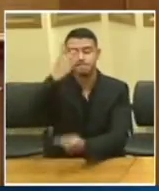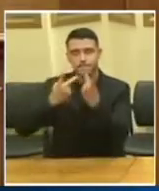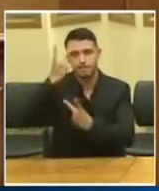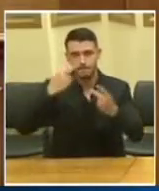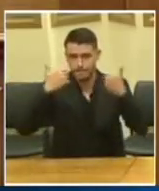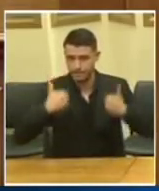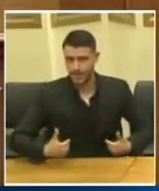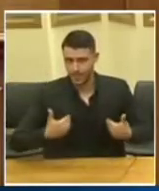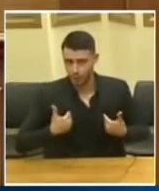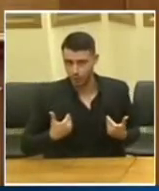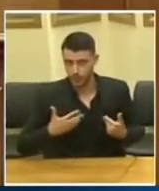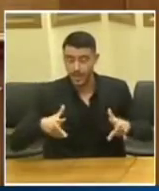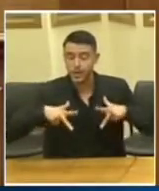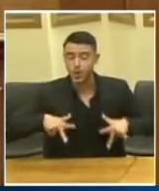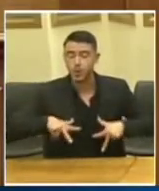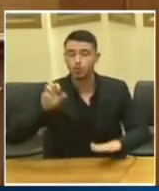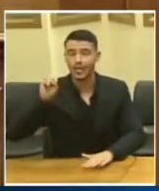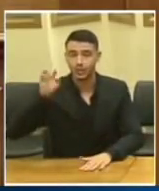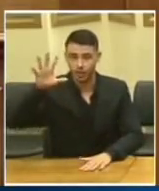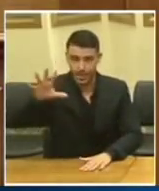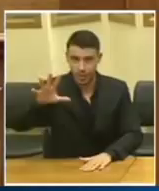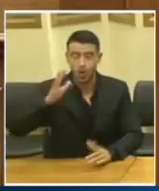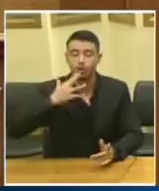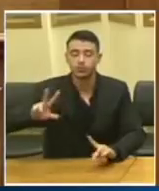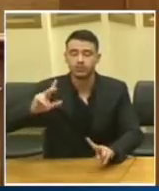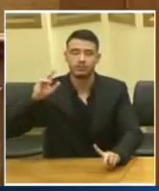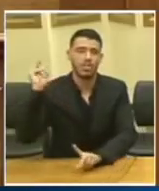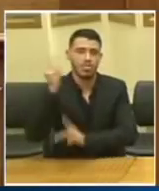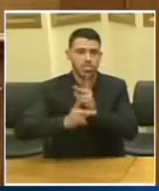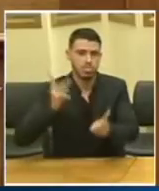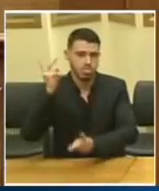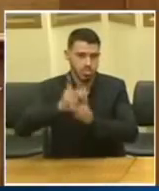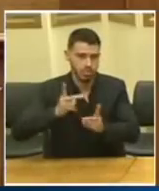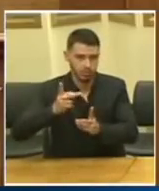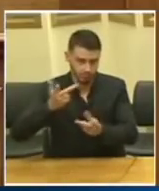Και ο Κοτζιάς, μέγας εθνομηδενιστής, είναι γνωστό αυτό άλλωστε.